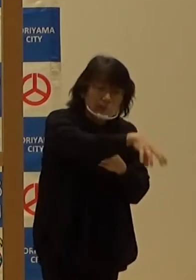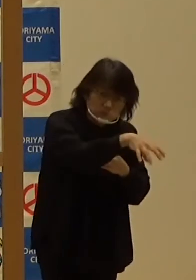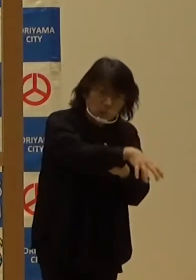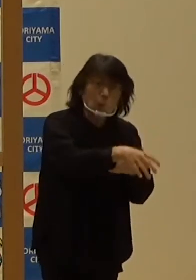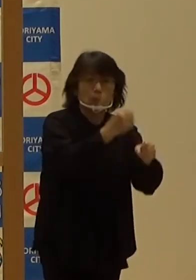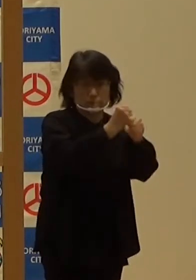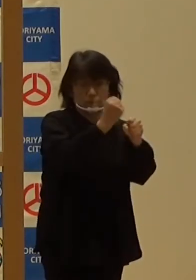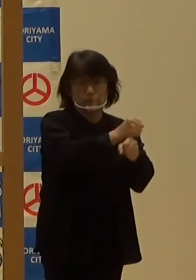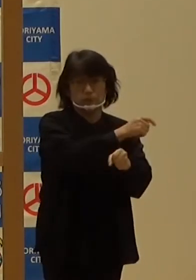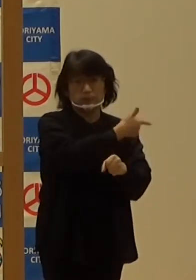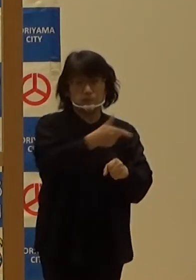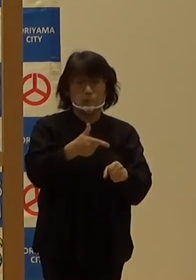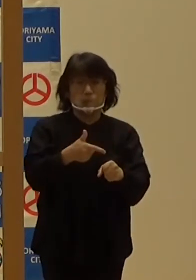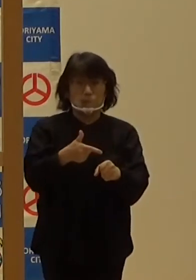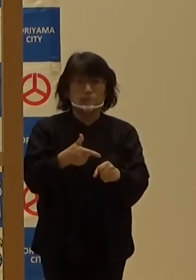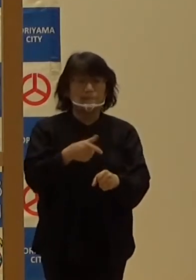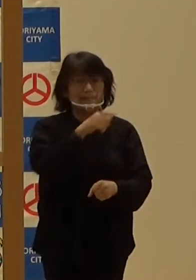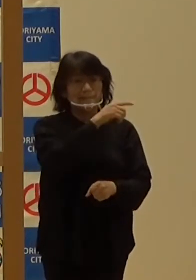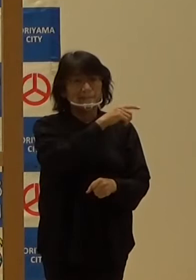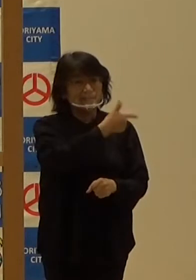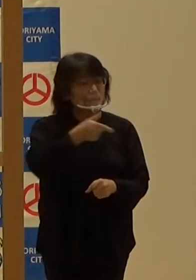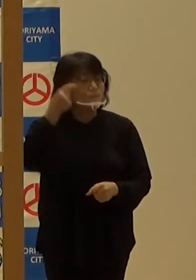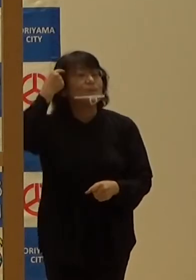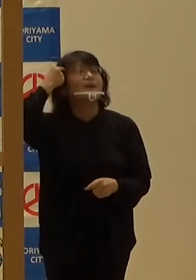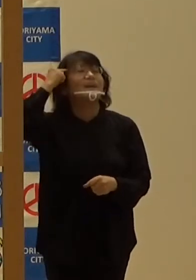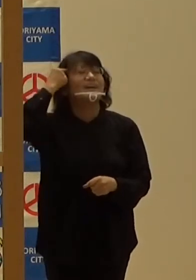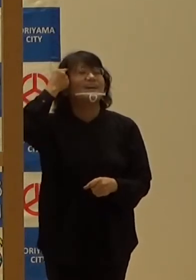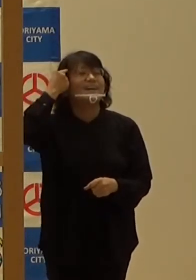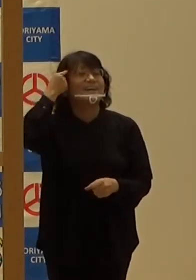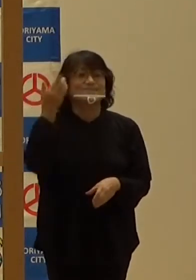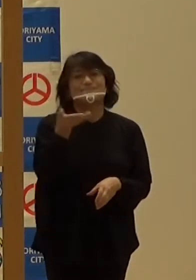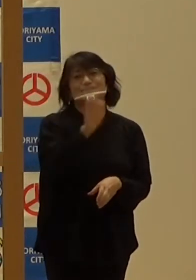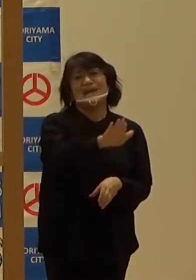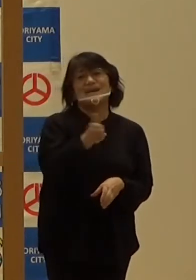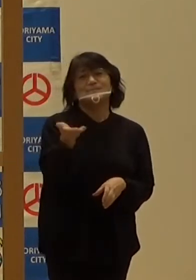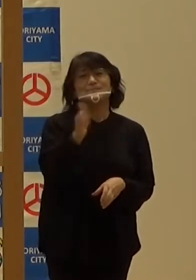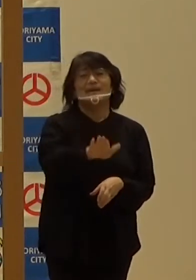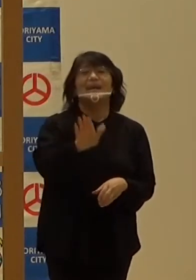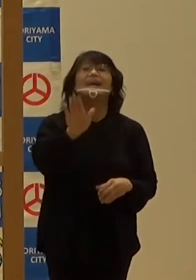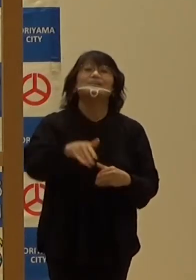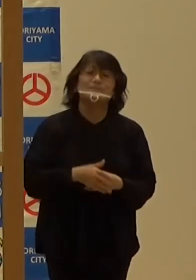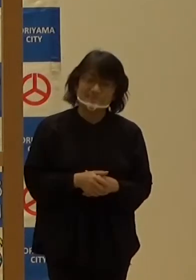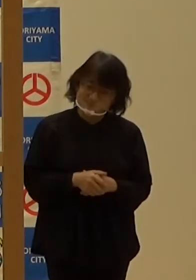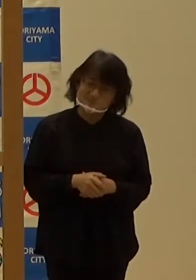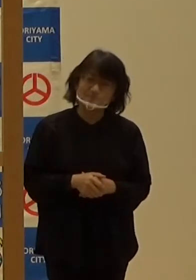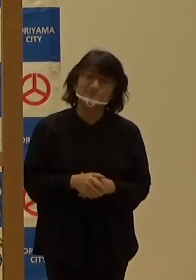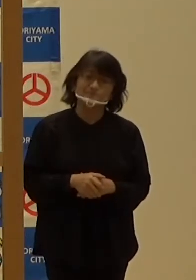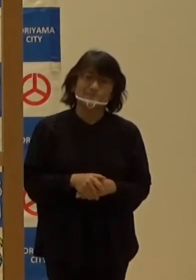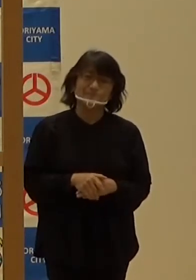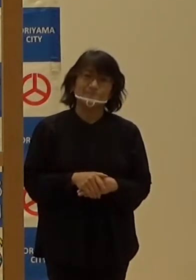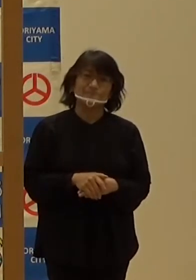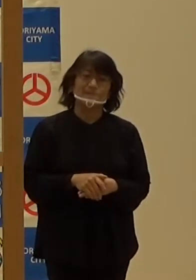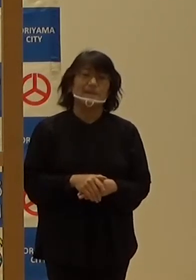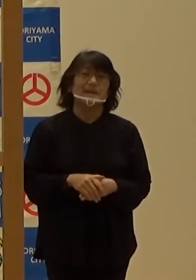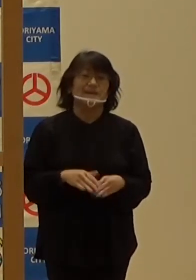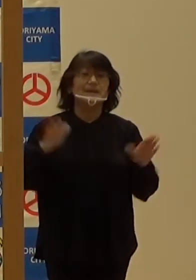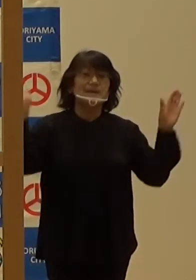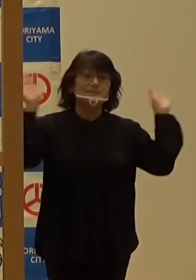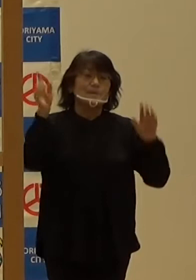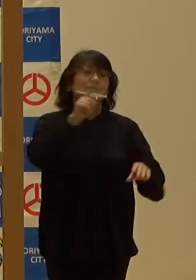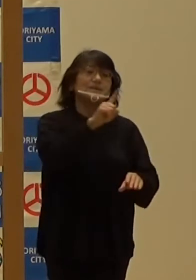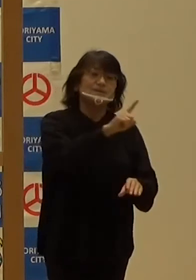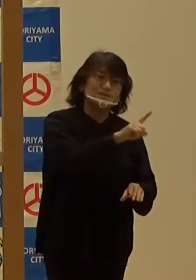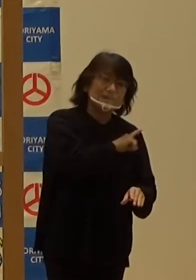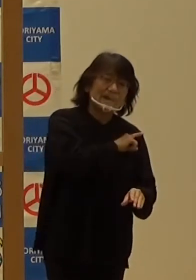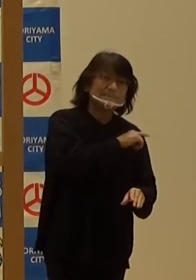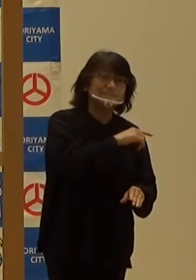ようなこともできればなというふうに考えているところでございますので、当然、ベビーファーストから災害までも対応したような公園に